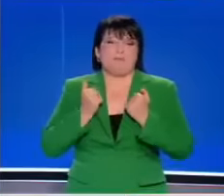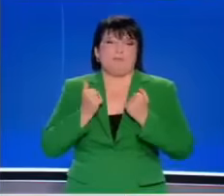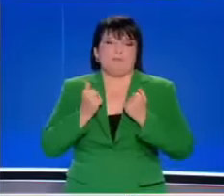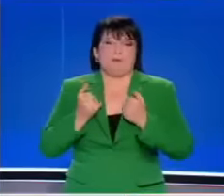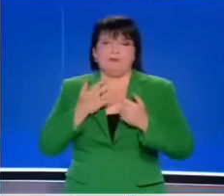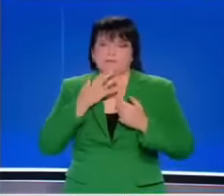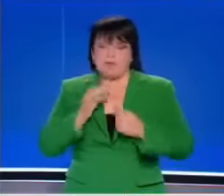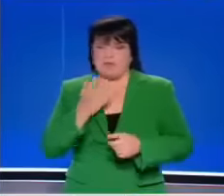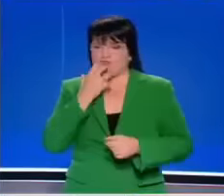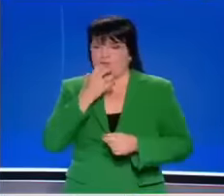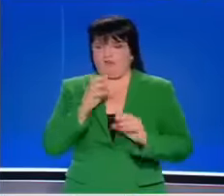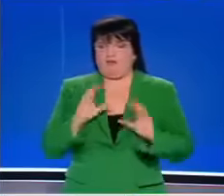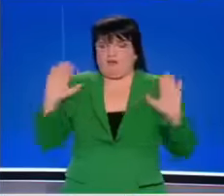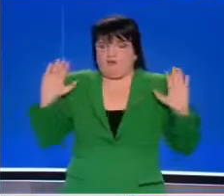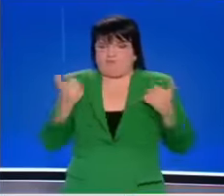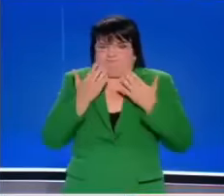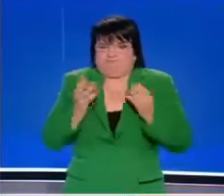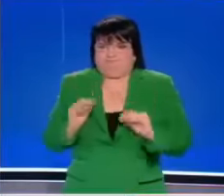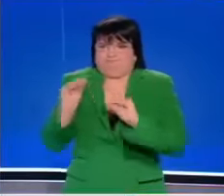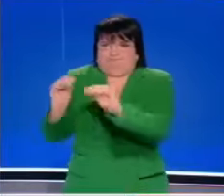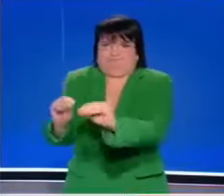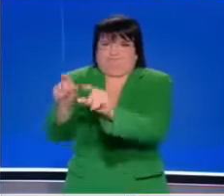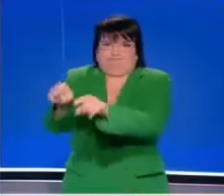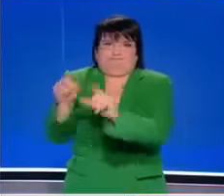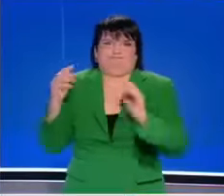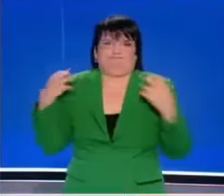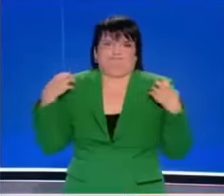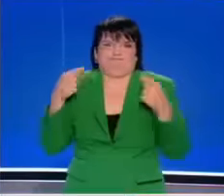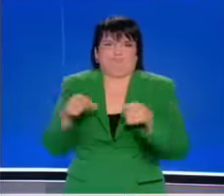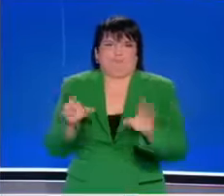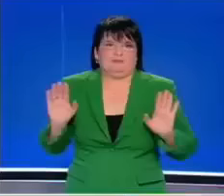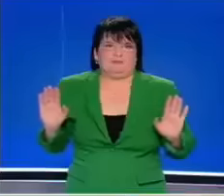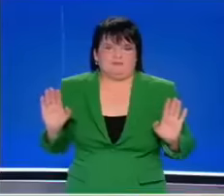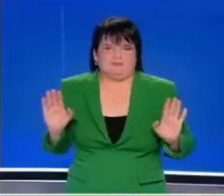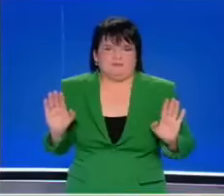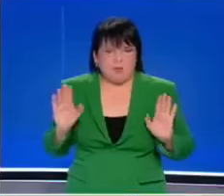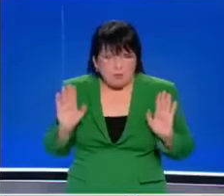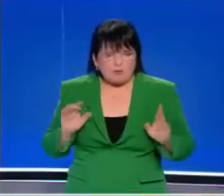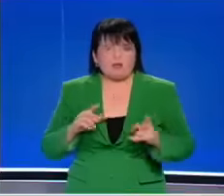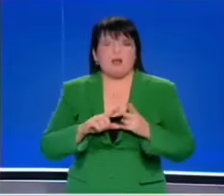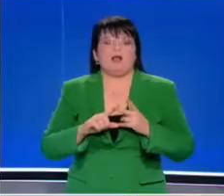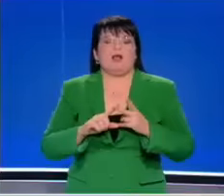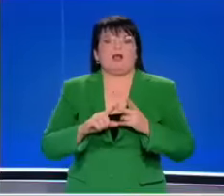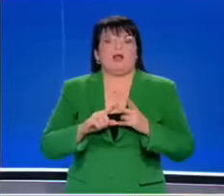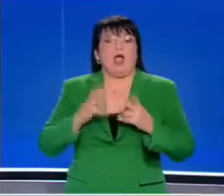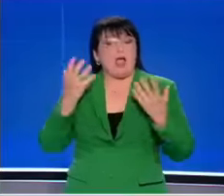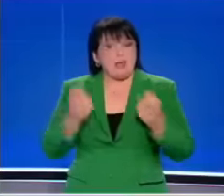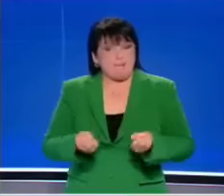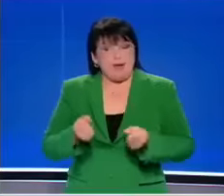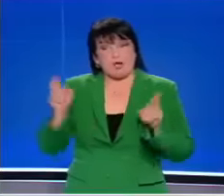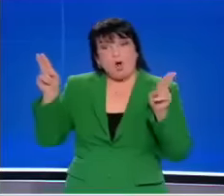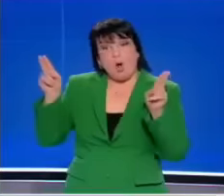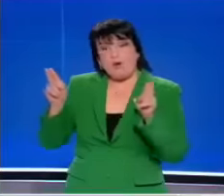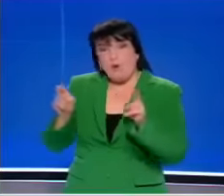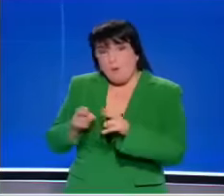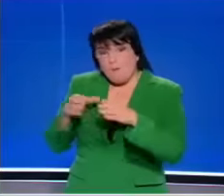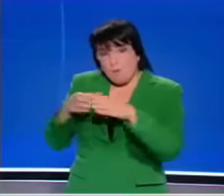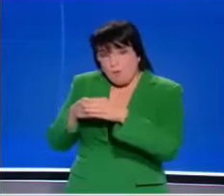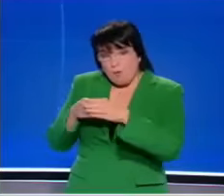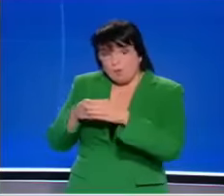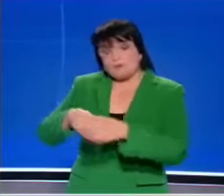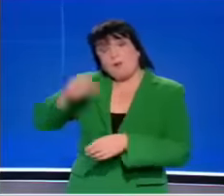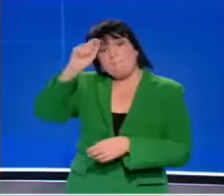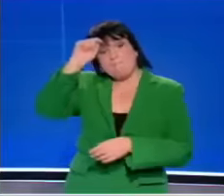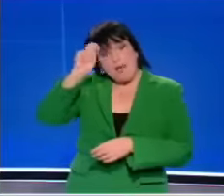παραδίδουν μερίς της αγοράς σε άλλους αν έχουν ένα περιθώριο για να πάρουν μερο της αγοράς εάν λοιπόν υπάρχουν τα λίγο πόλα τα οποία παρεπιπτόντως τα